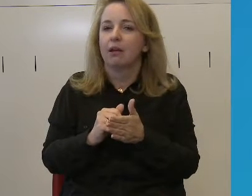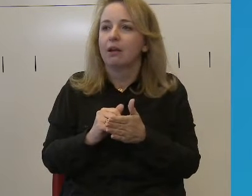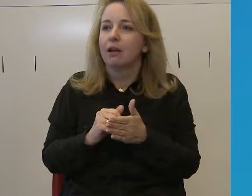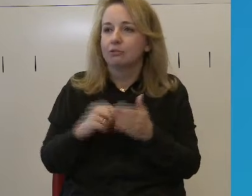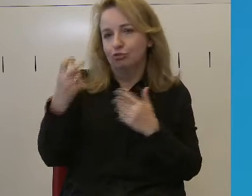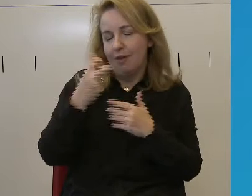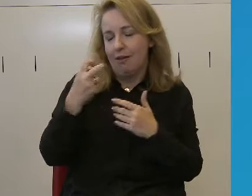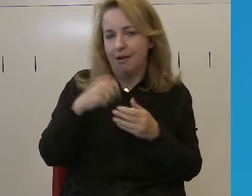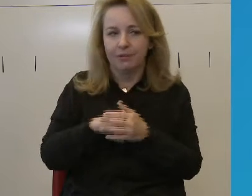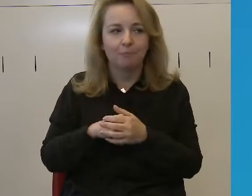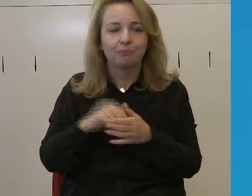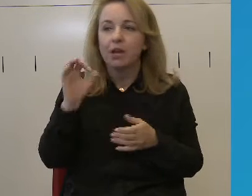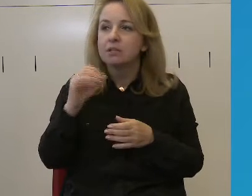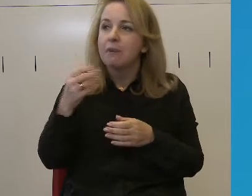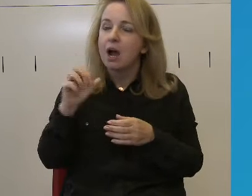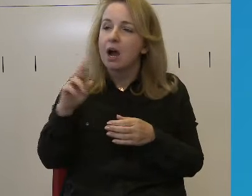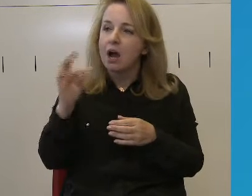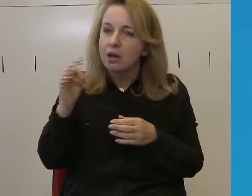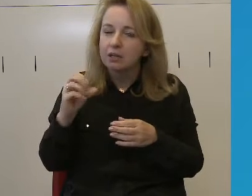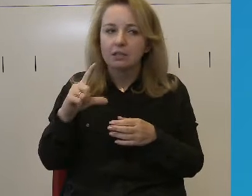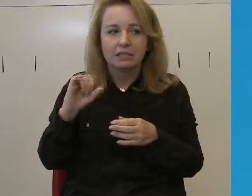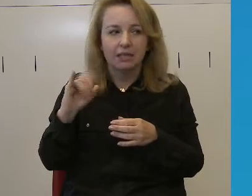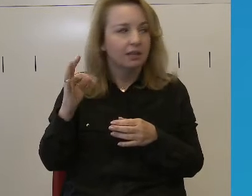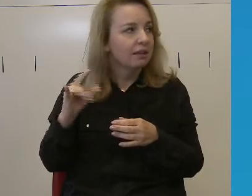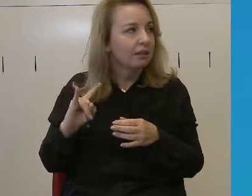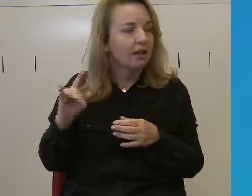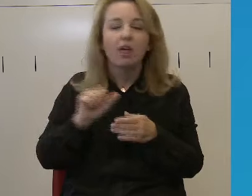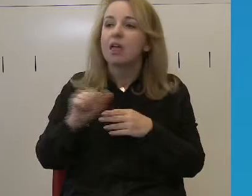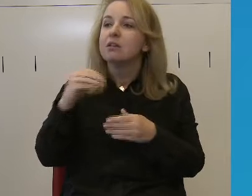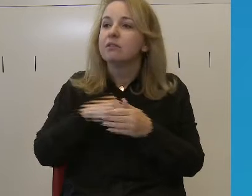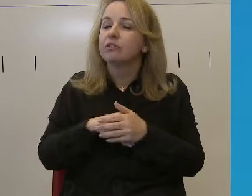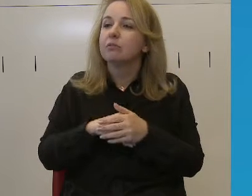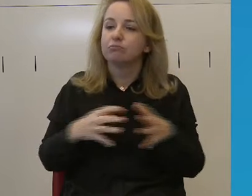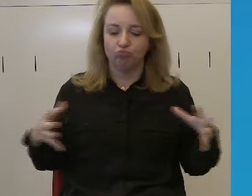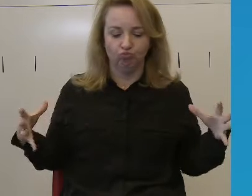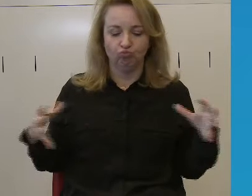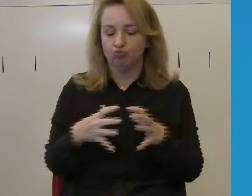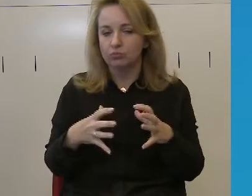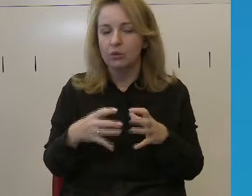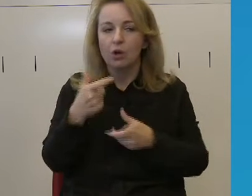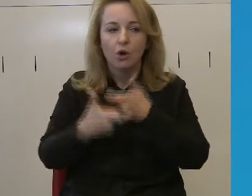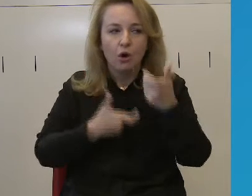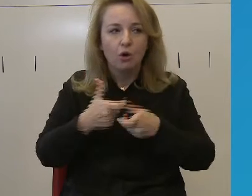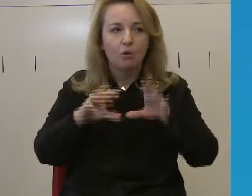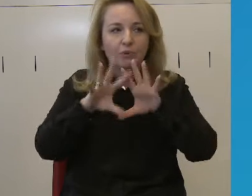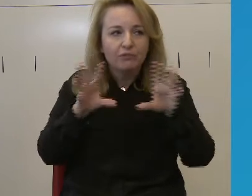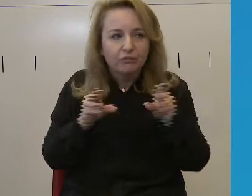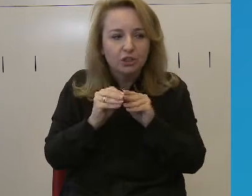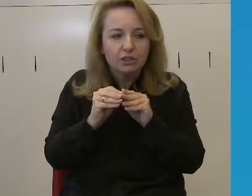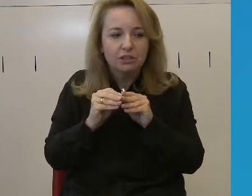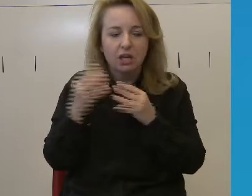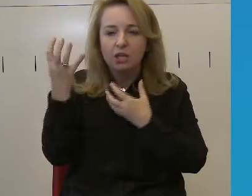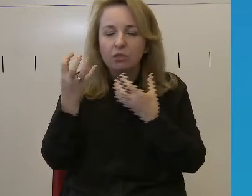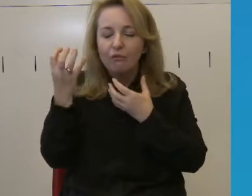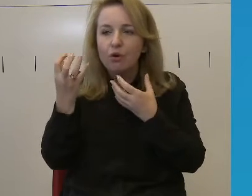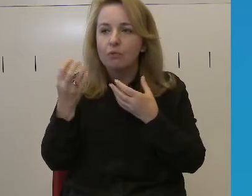Smart City łączy czy też obejmuje w sporym stopniu wszystkie zagadnienia w